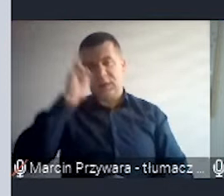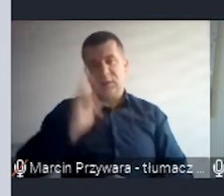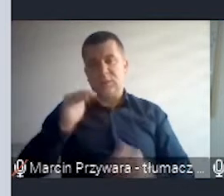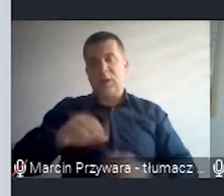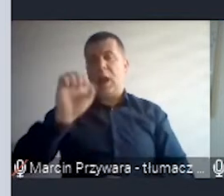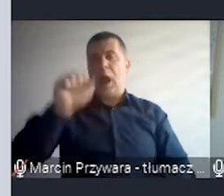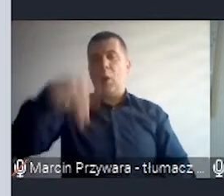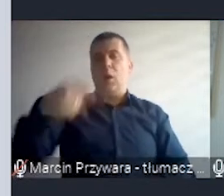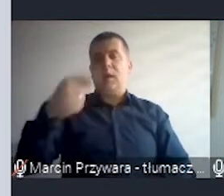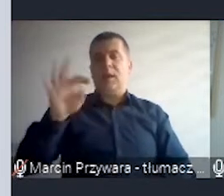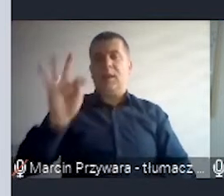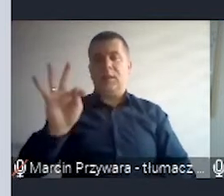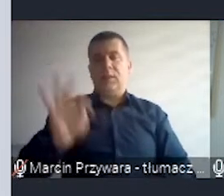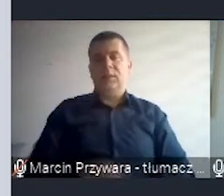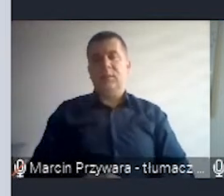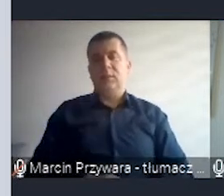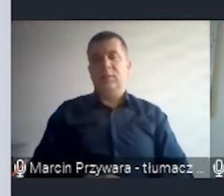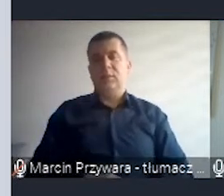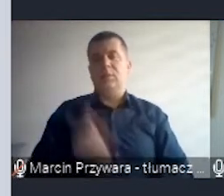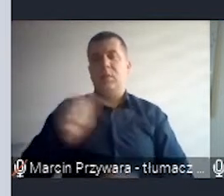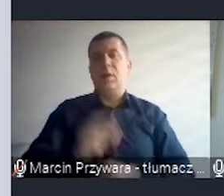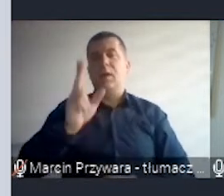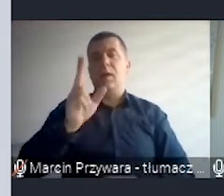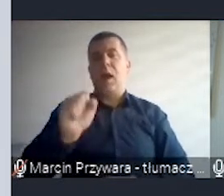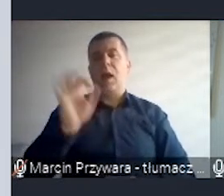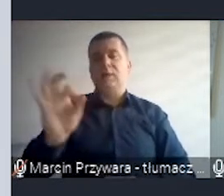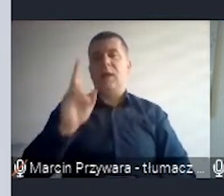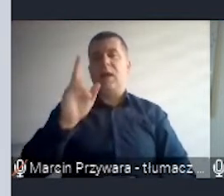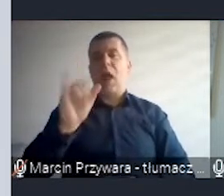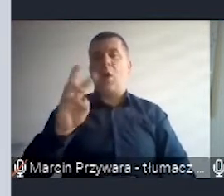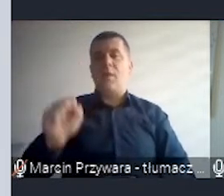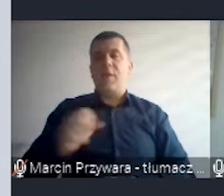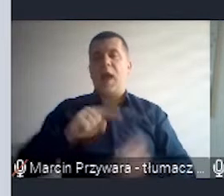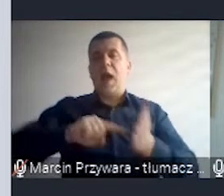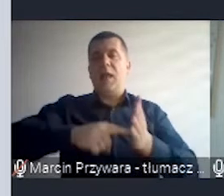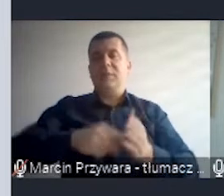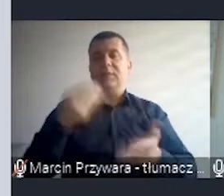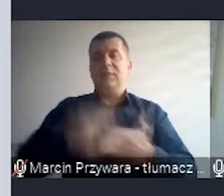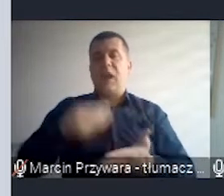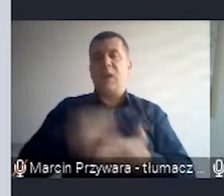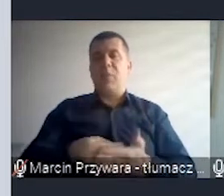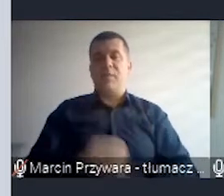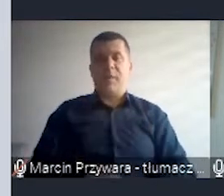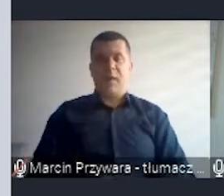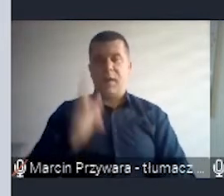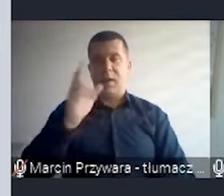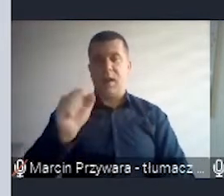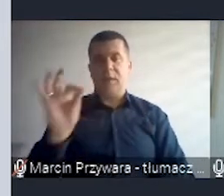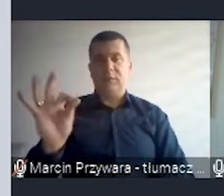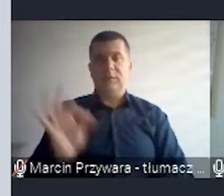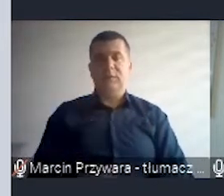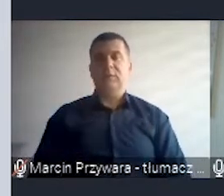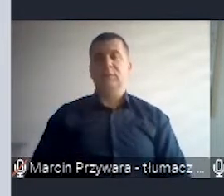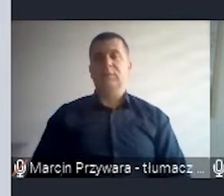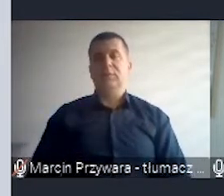audytową, a to jest Krajowa Administracja Skarbowa u nas w kraju. W związku z